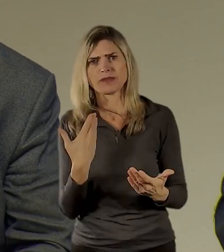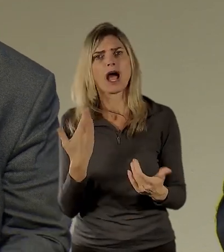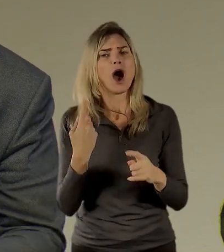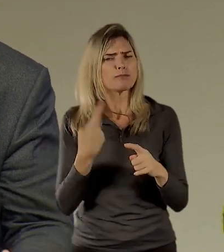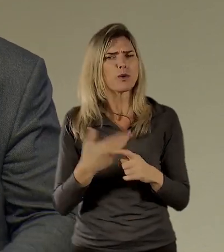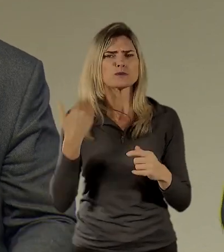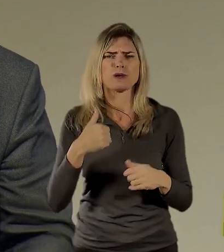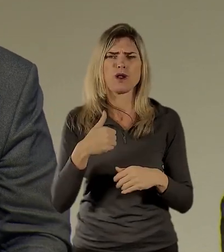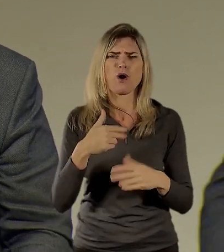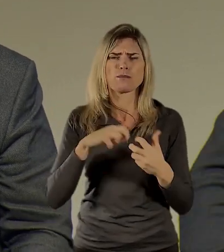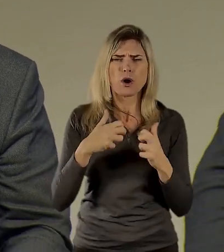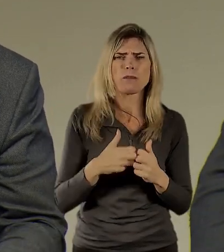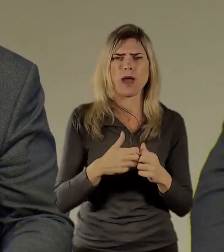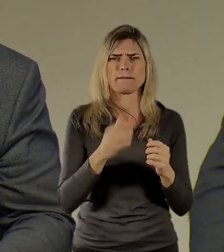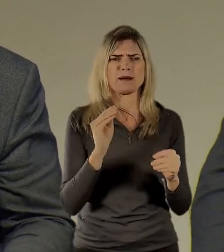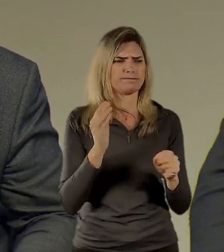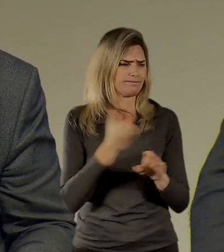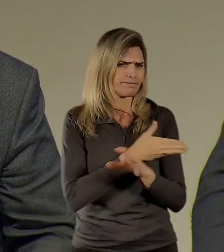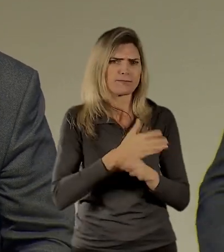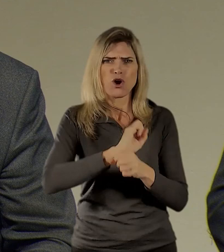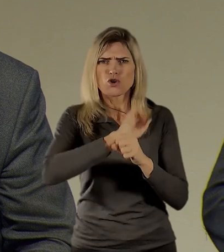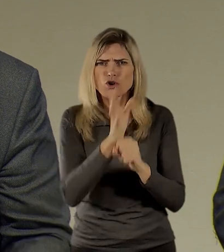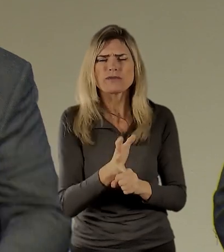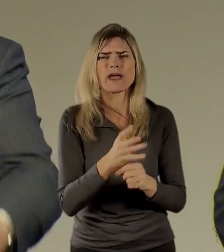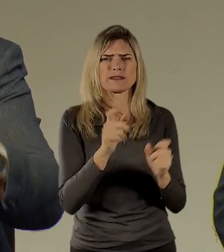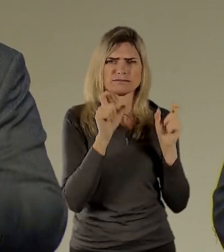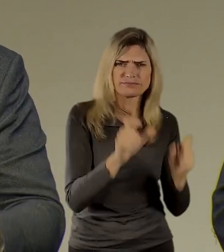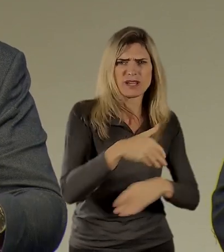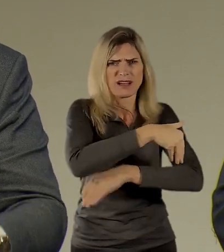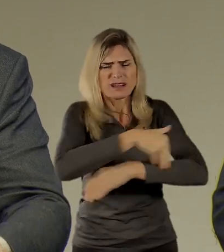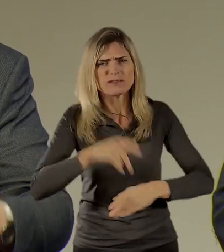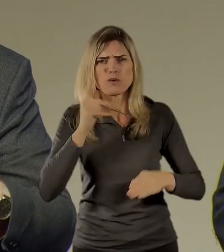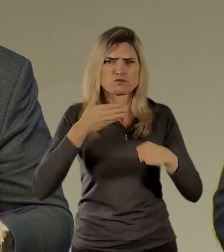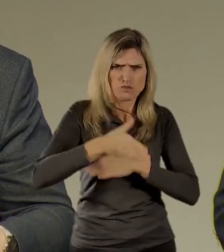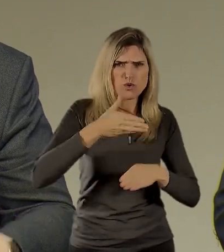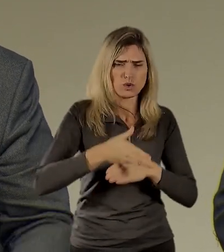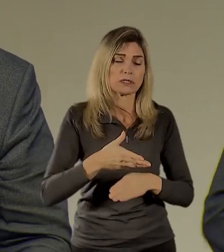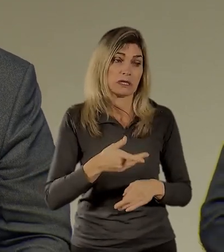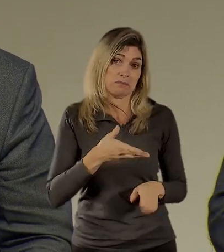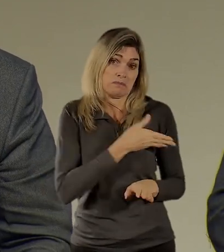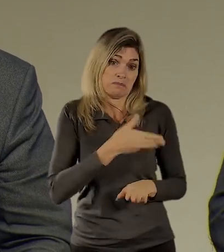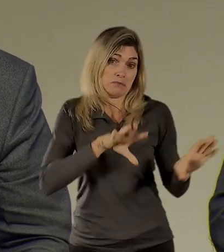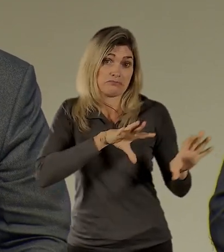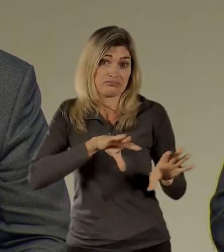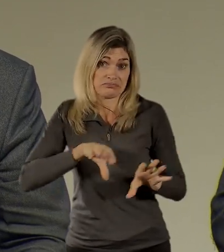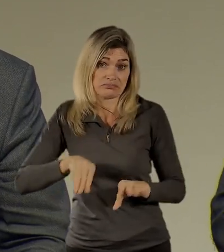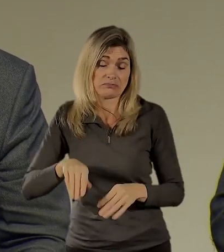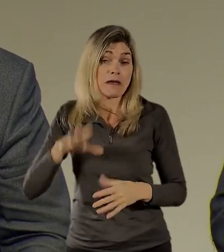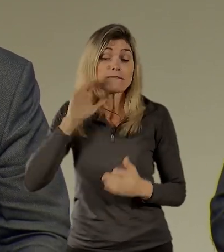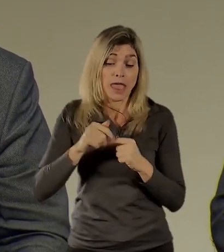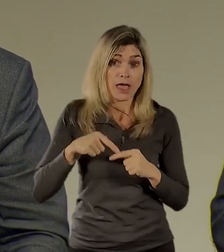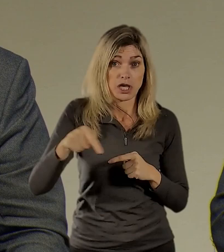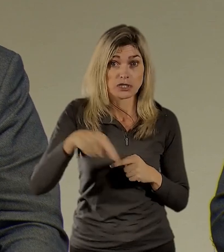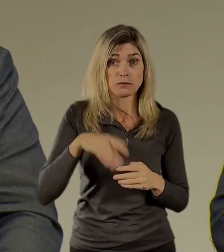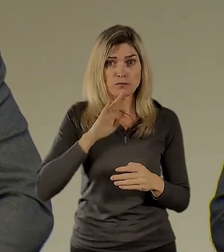absolvovat tu kontrolu samopálníků a tak dále. Ale to se bude měnit, to se jaksi bude vracet a já myslím, že